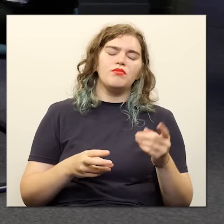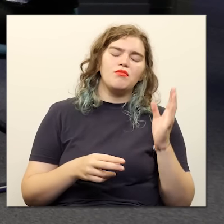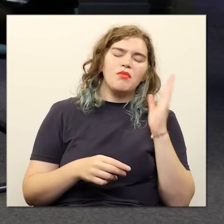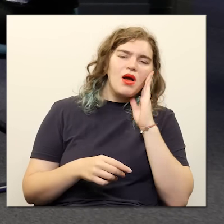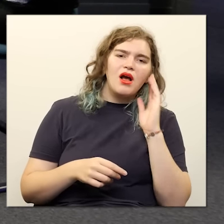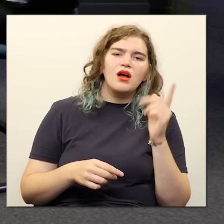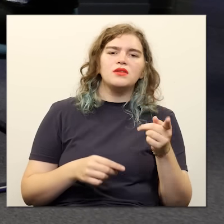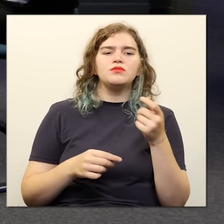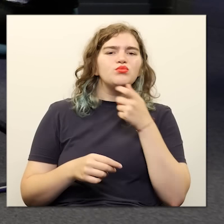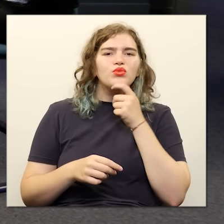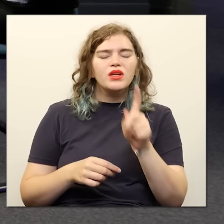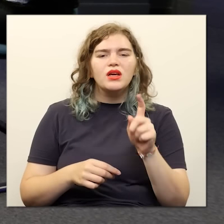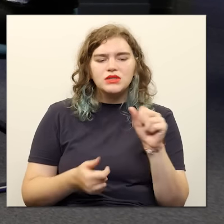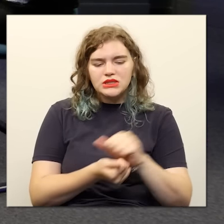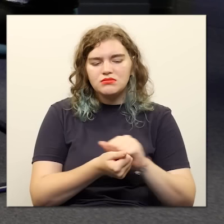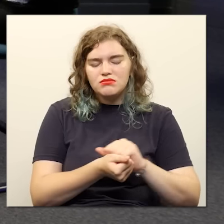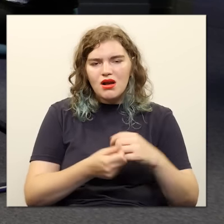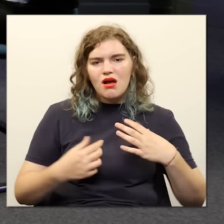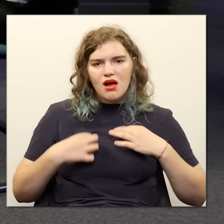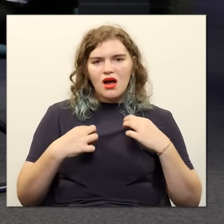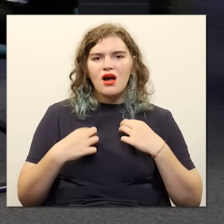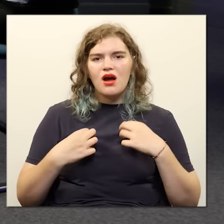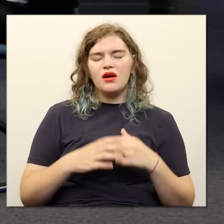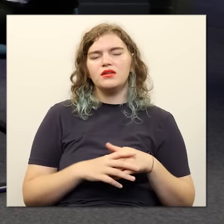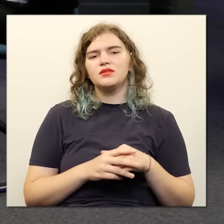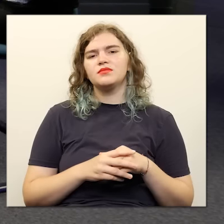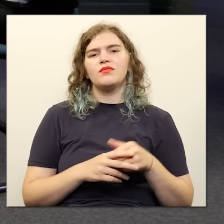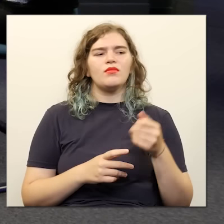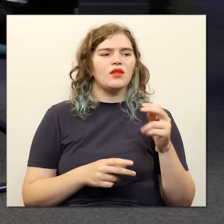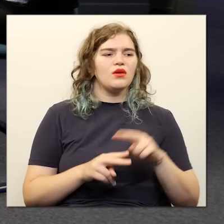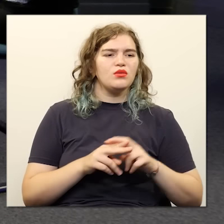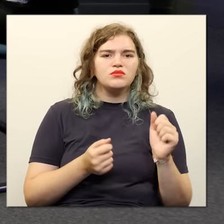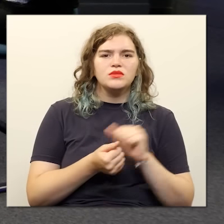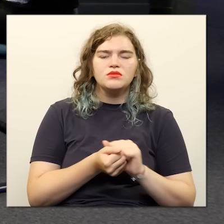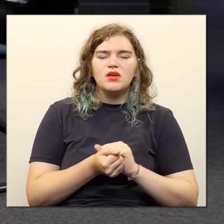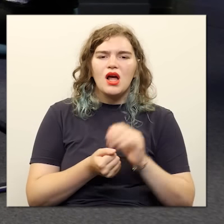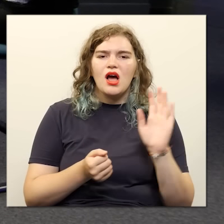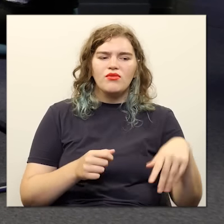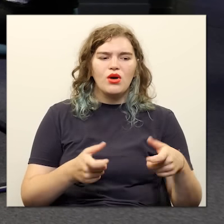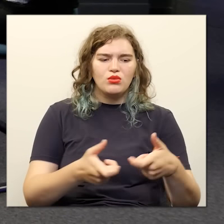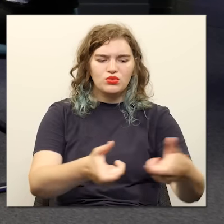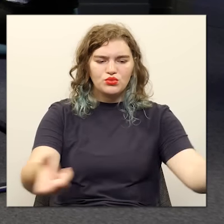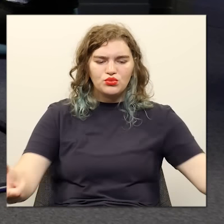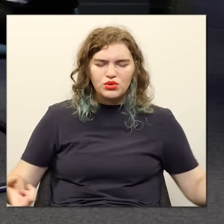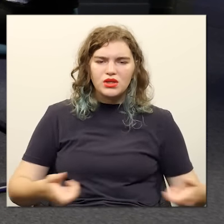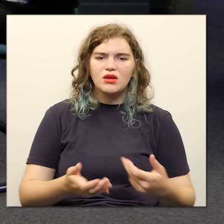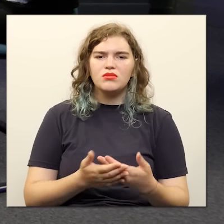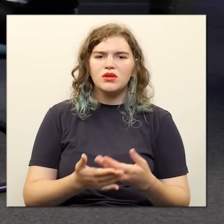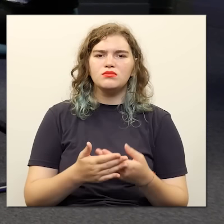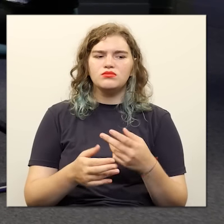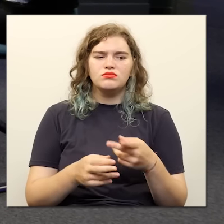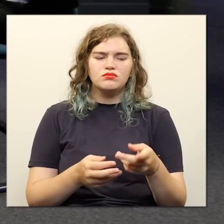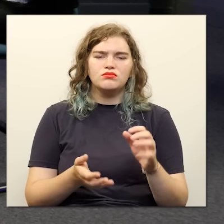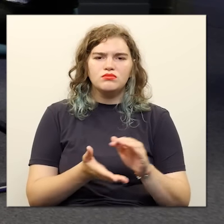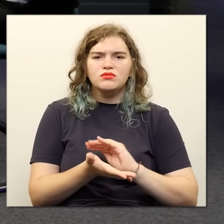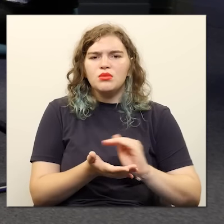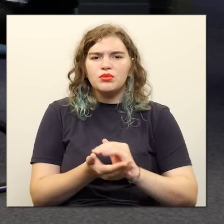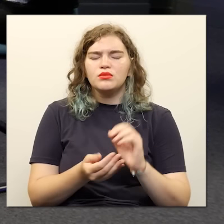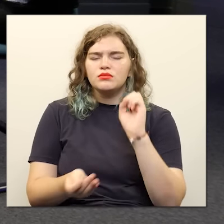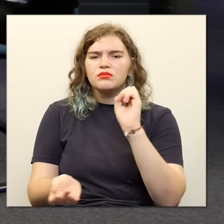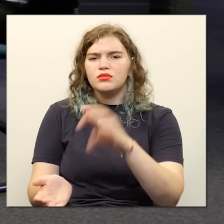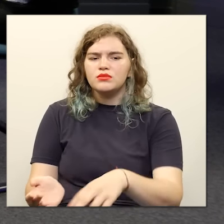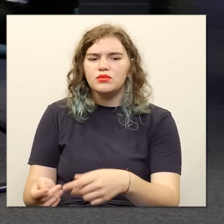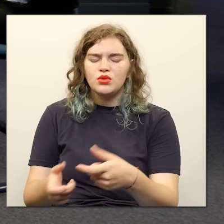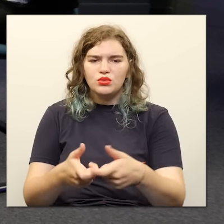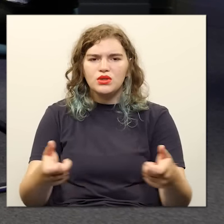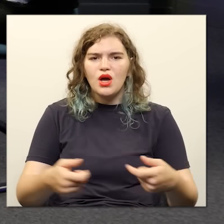bunica ei spăla haine. Și cum spăla haine? Avea o cutie de detergent, cutia goală,